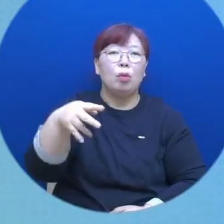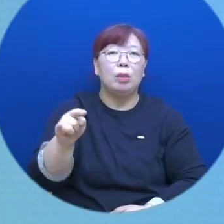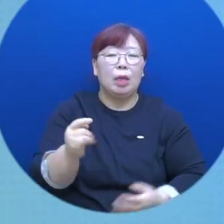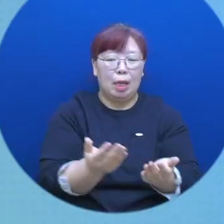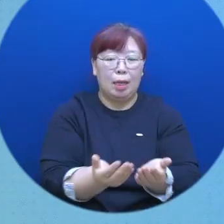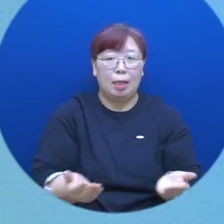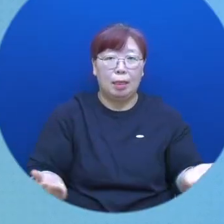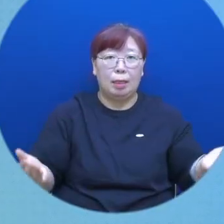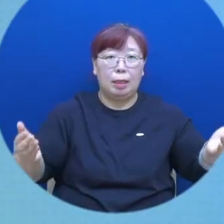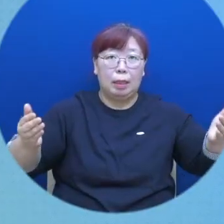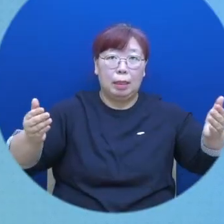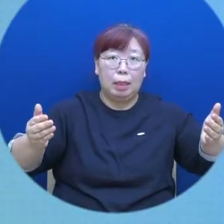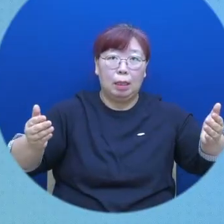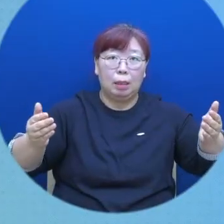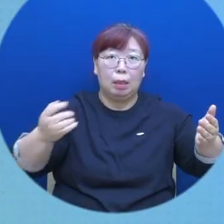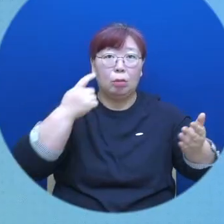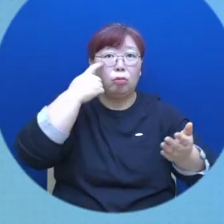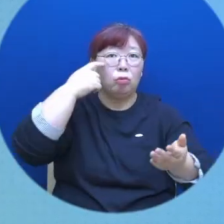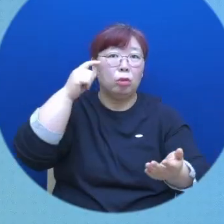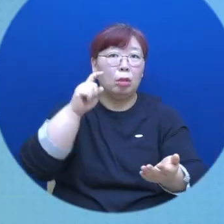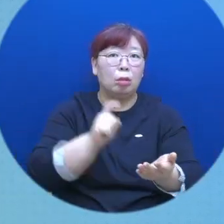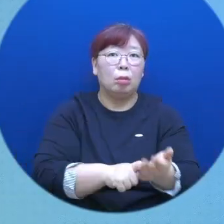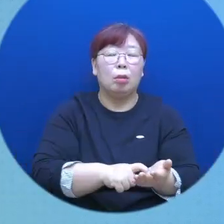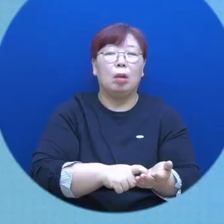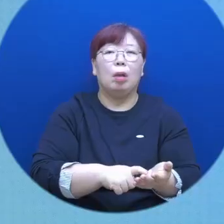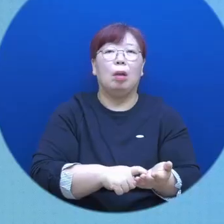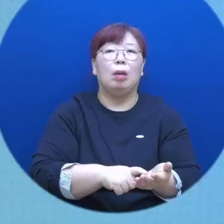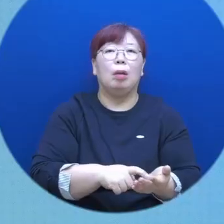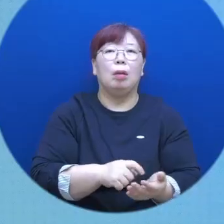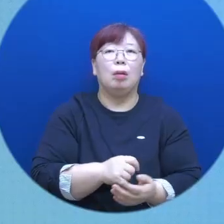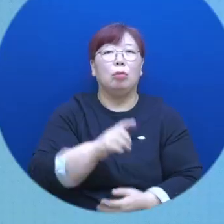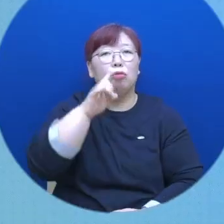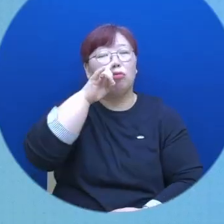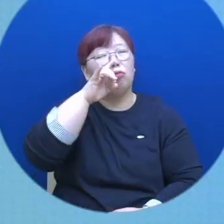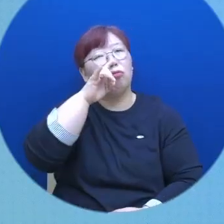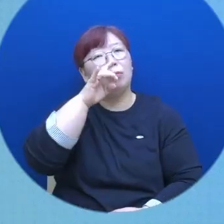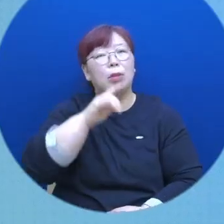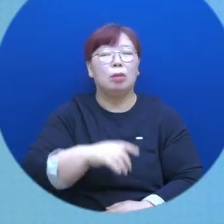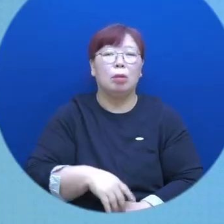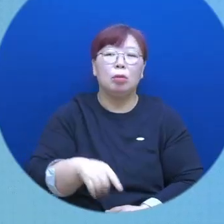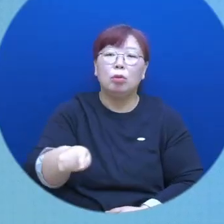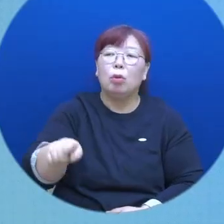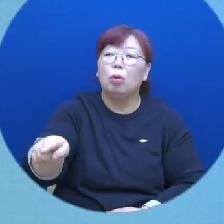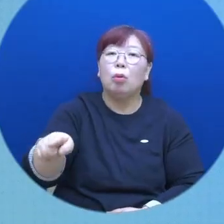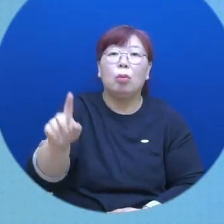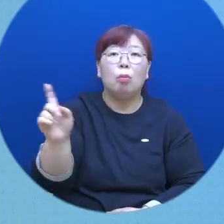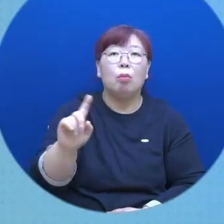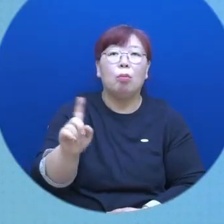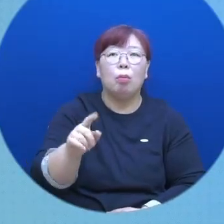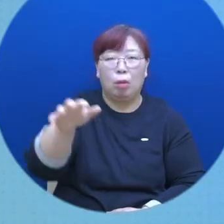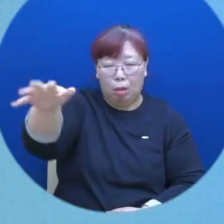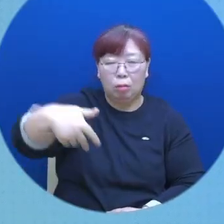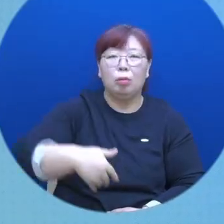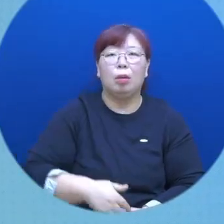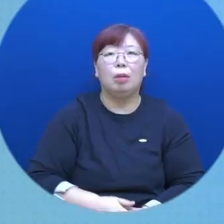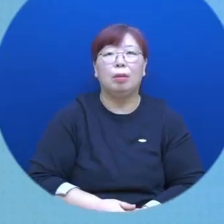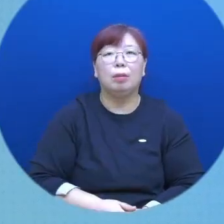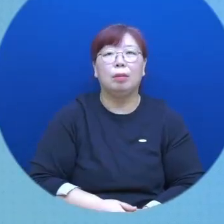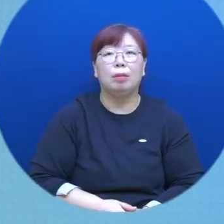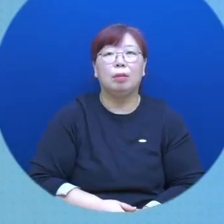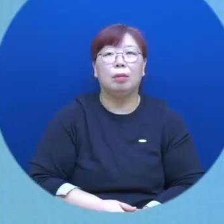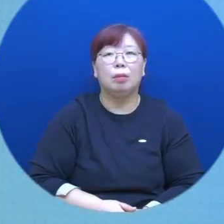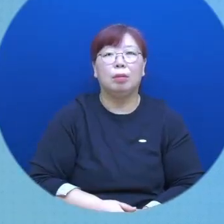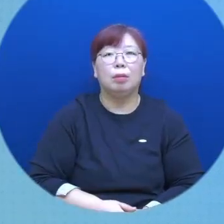갈대 상자가 눈에 들어오게 만들어요. 궁금하잖아요. 하나님에게 갈대 상자 가져와라. 여러분이